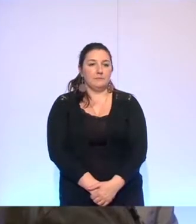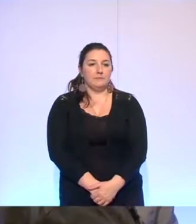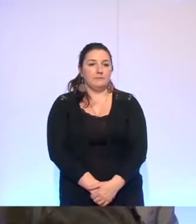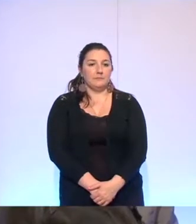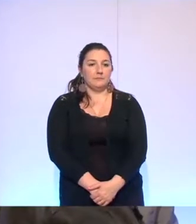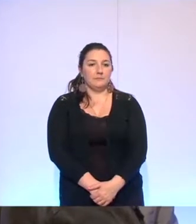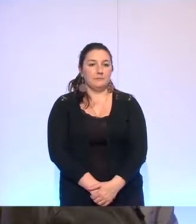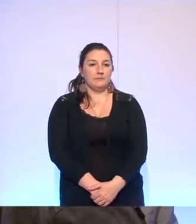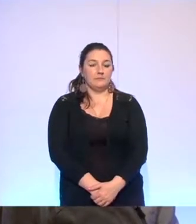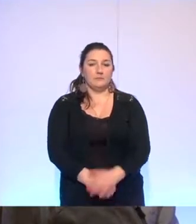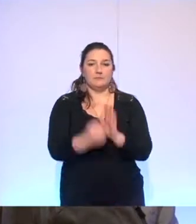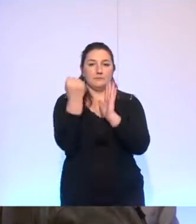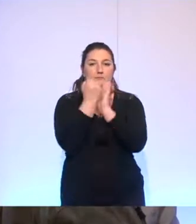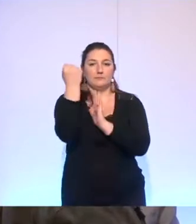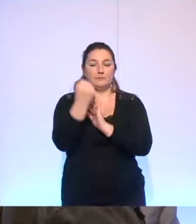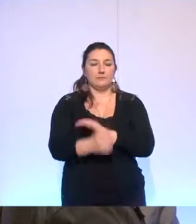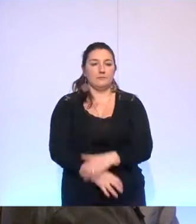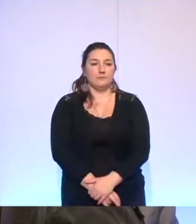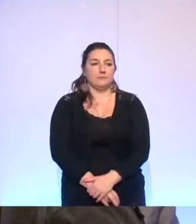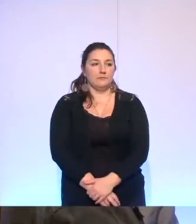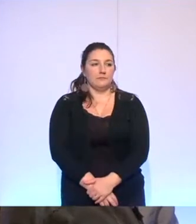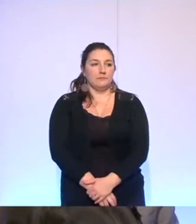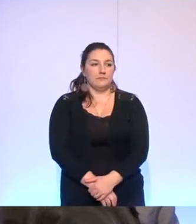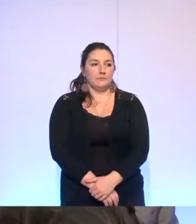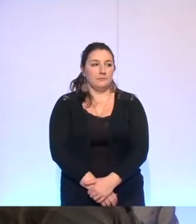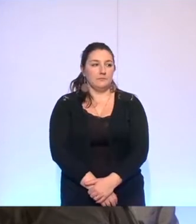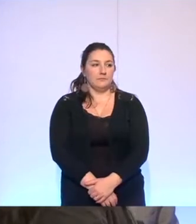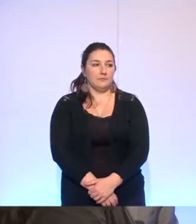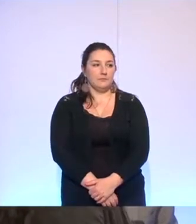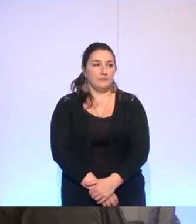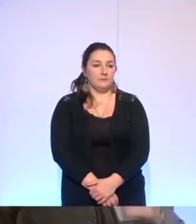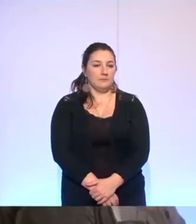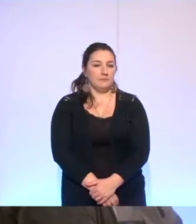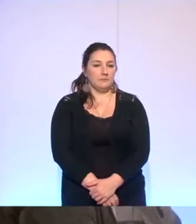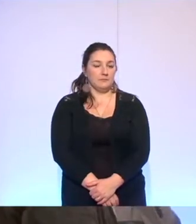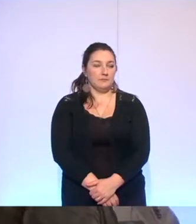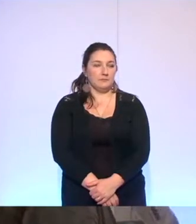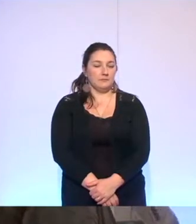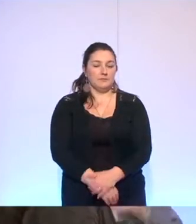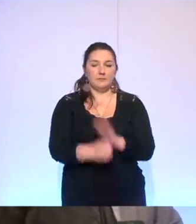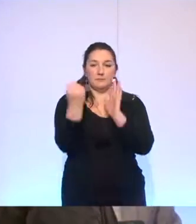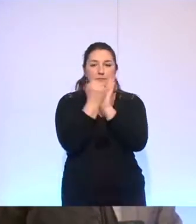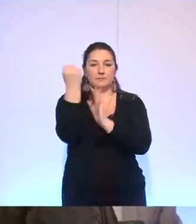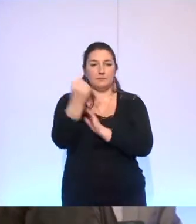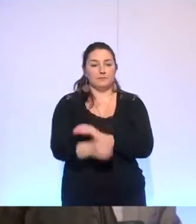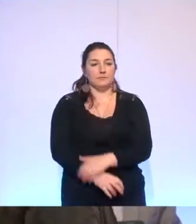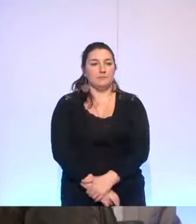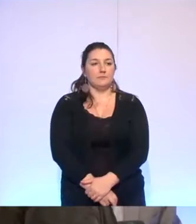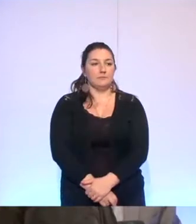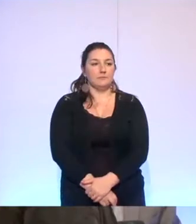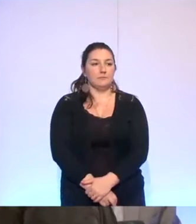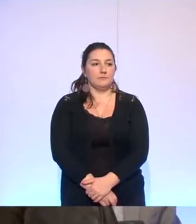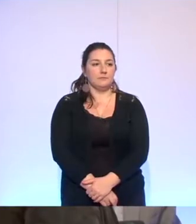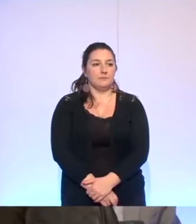Pour. Pour.